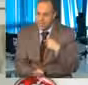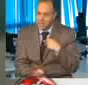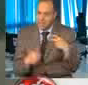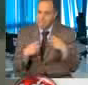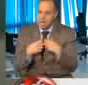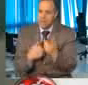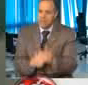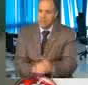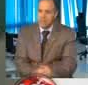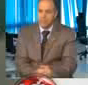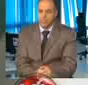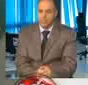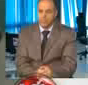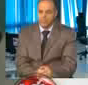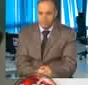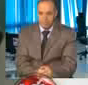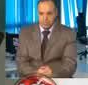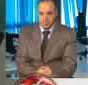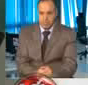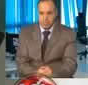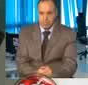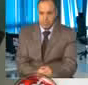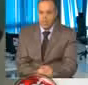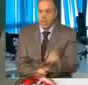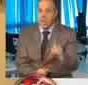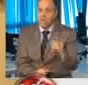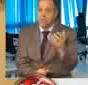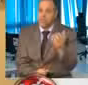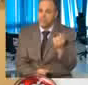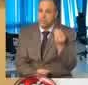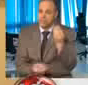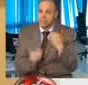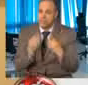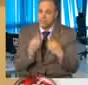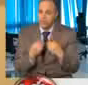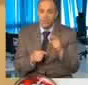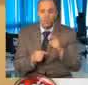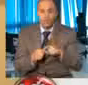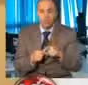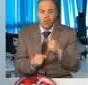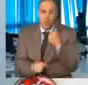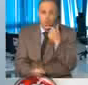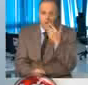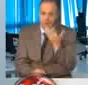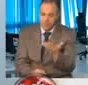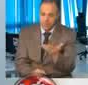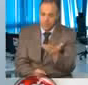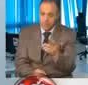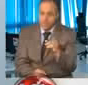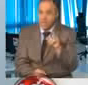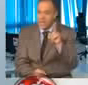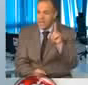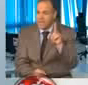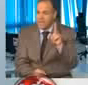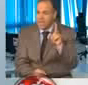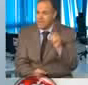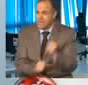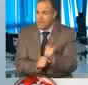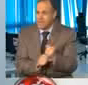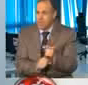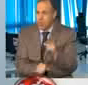المعرض. معرض تتقاسم فيه مشاركات التجربة لتشتركن في ولعهم بالرسم، إتقان لاستعمال